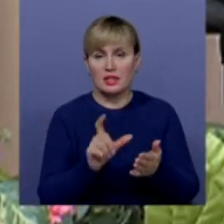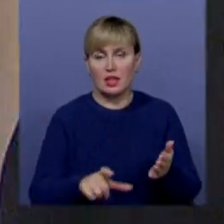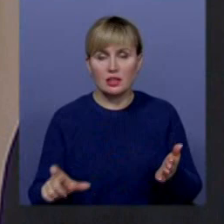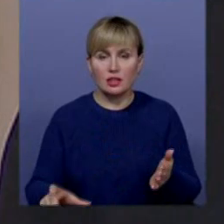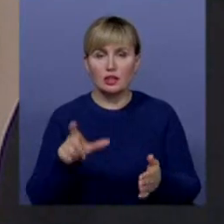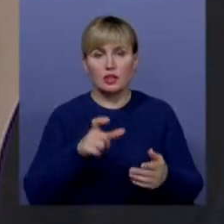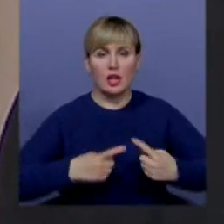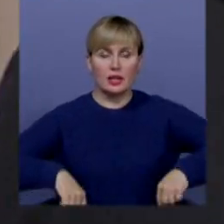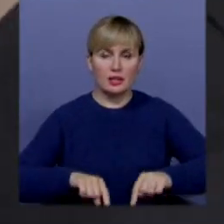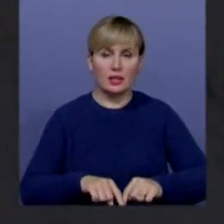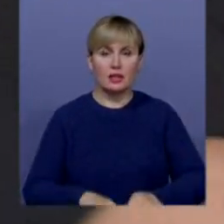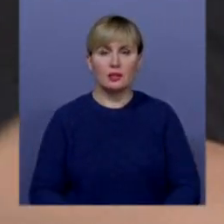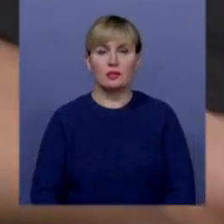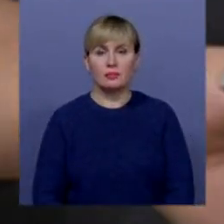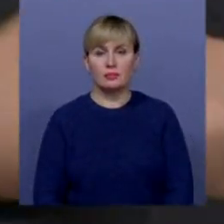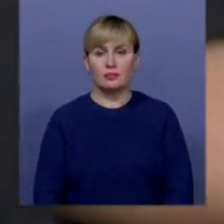отмечают организаторы.